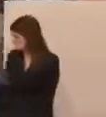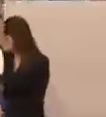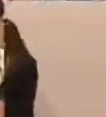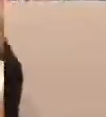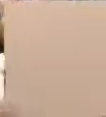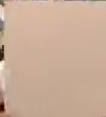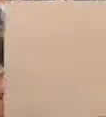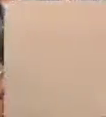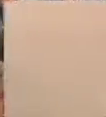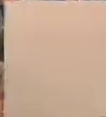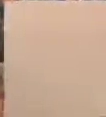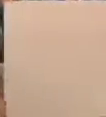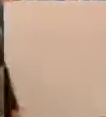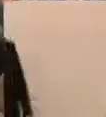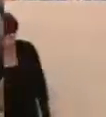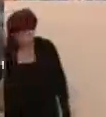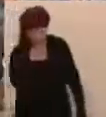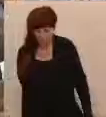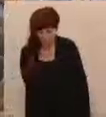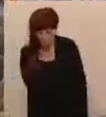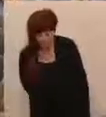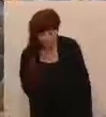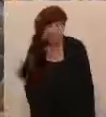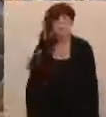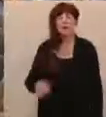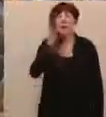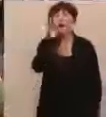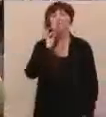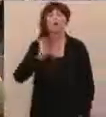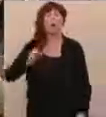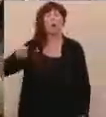ist nun auch noch ebenfalls von der ÖVP Karl Nehammer zu Wort gemeldet.